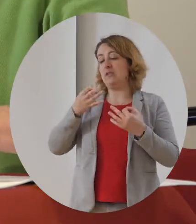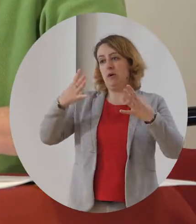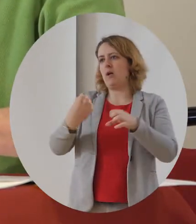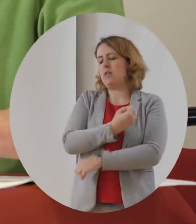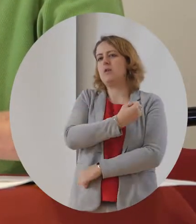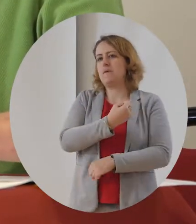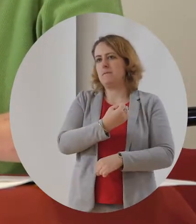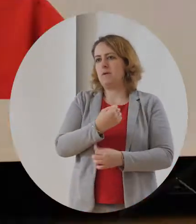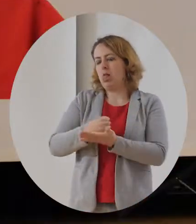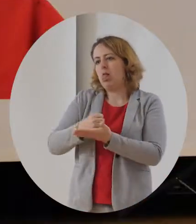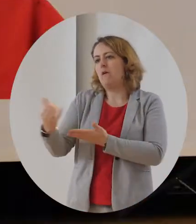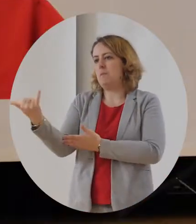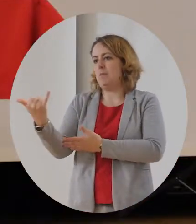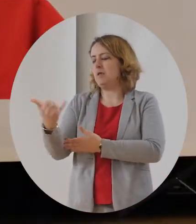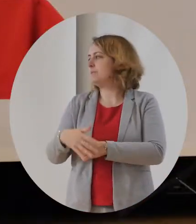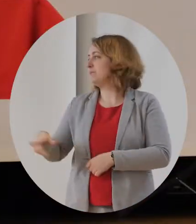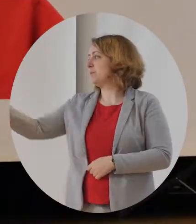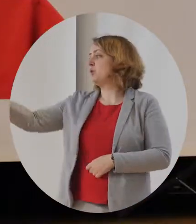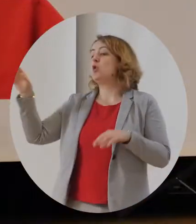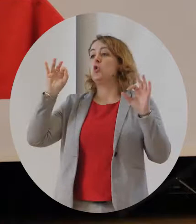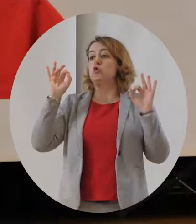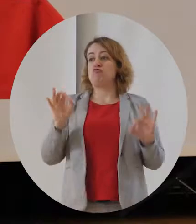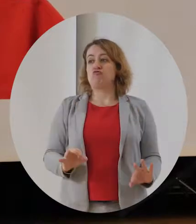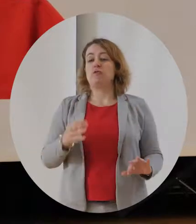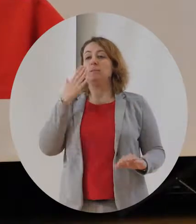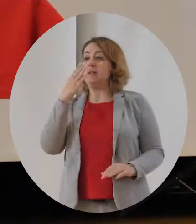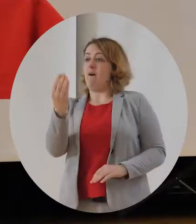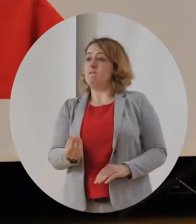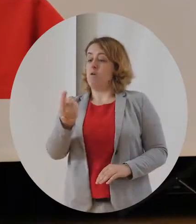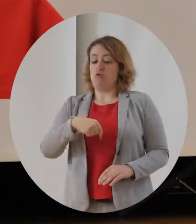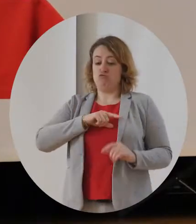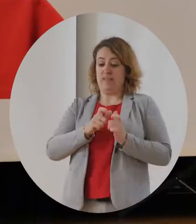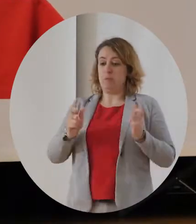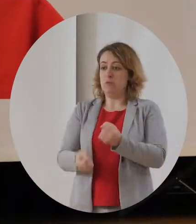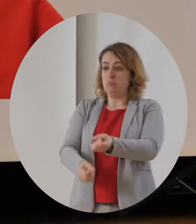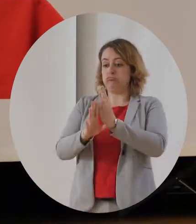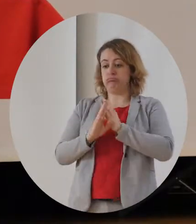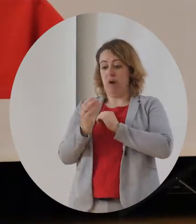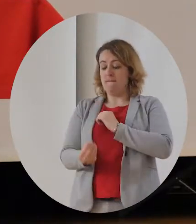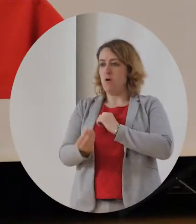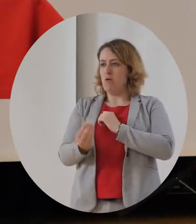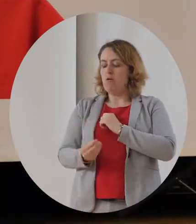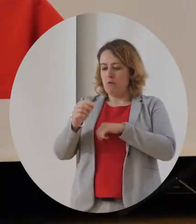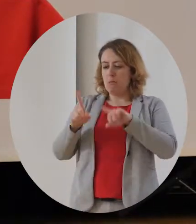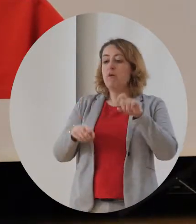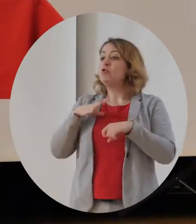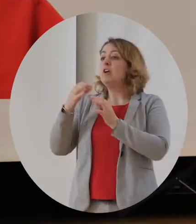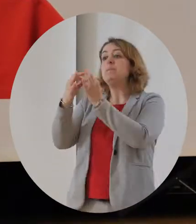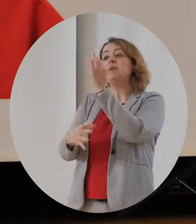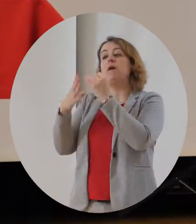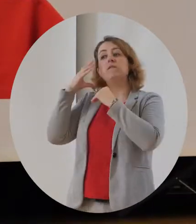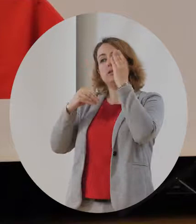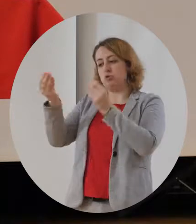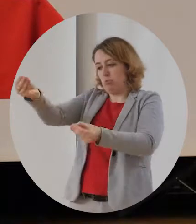Voilà. Et puis c'est vrai que lors de l'admission d'un enfant qui arrive dans nos établissements, on a de temps en temps le bilan vestibulaire